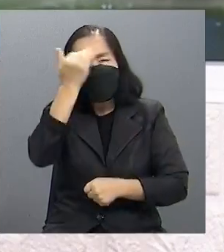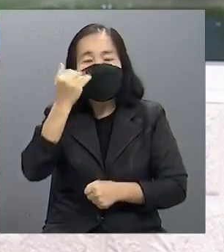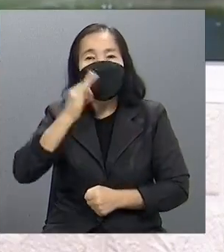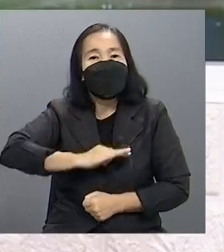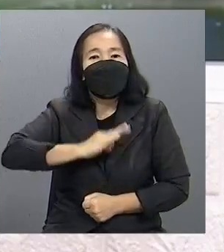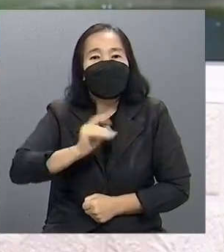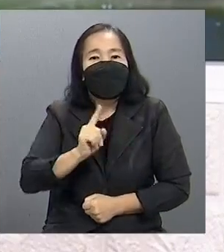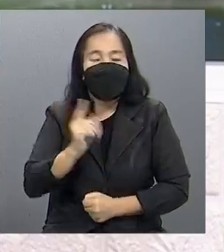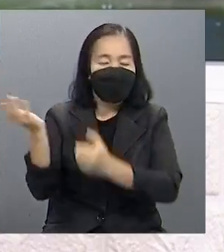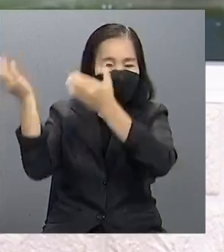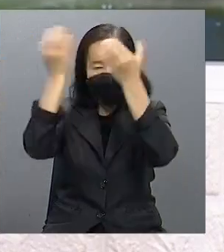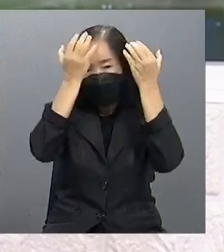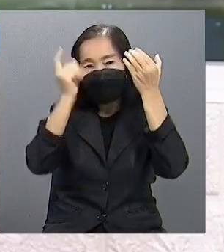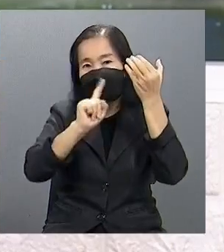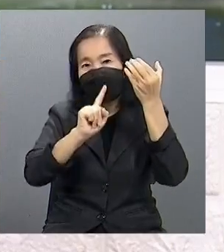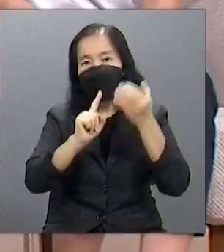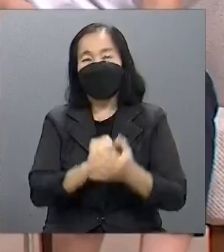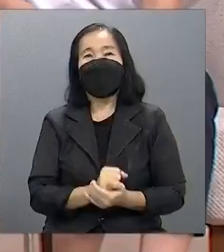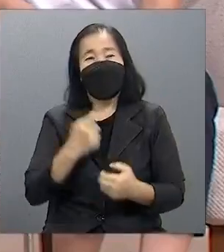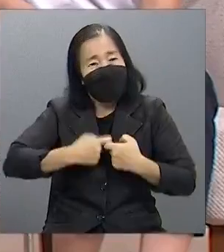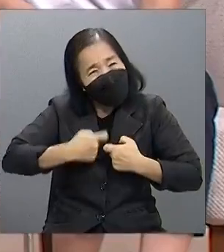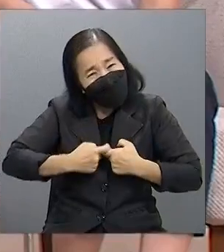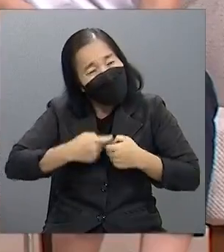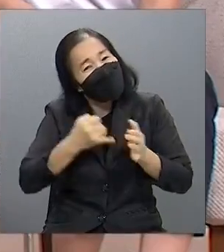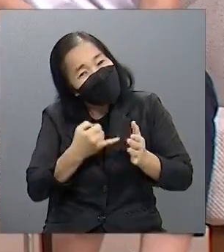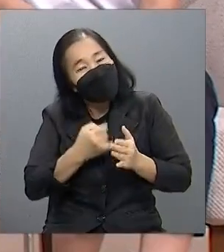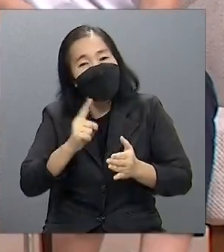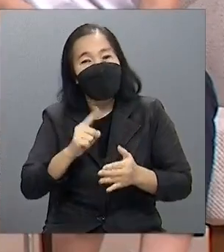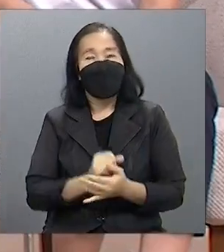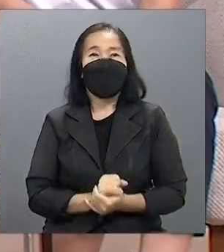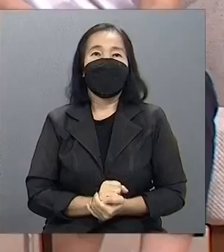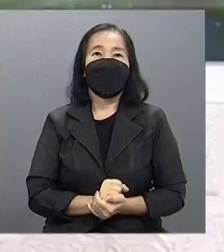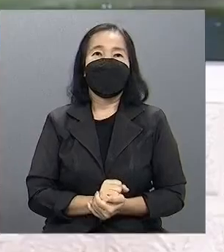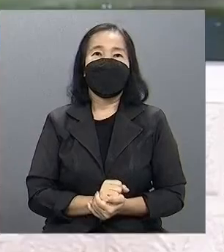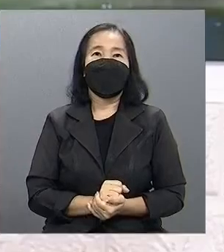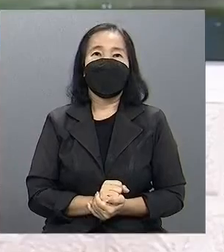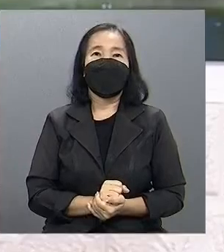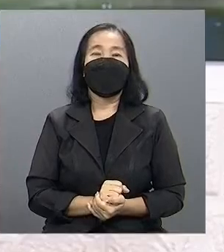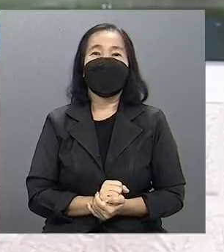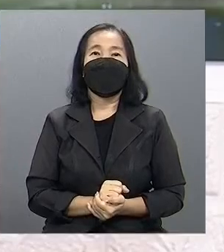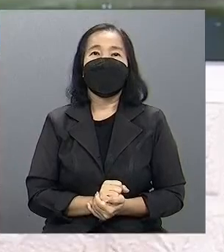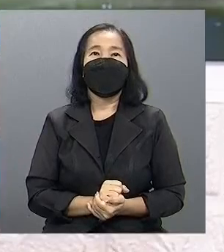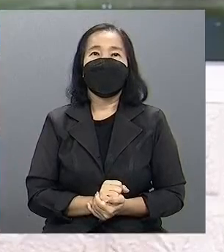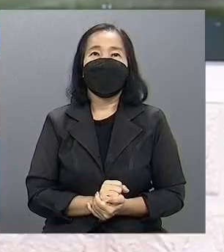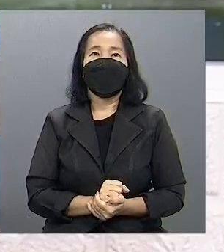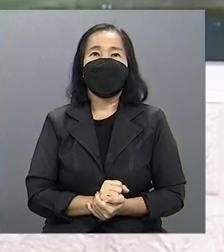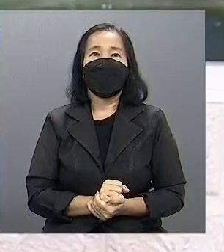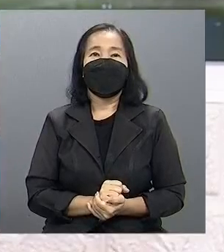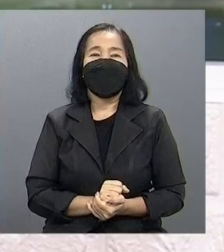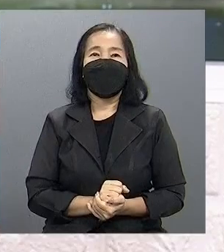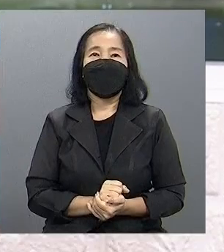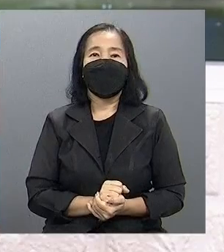ที่ได้เล่นได้ลองแล้วมันยากเกินความท้าทายแล้วมีอะไรน่าสนใจมั้งครับ ก็จริงๆแล้วตอน